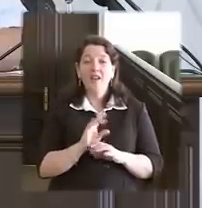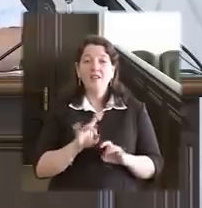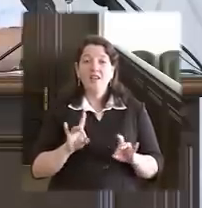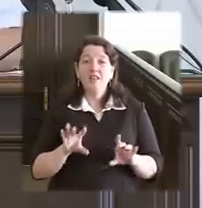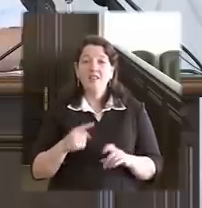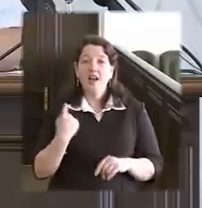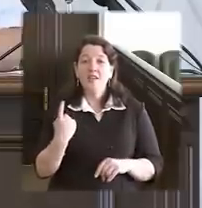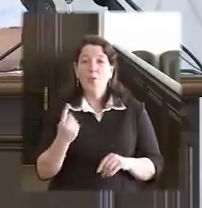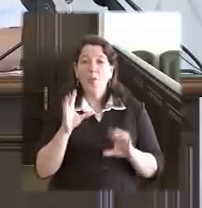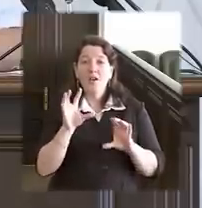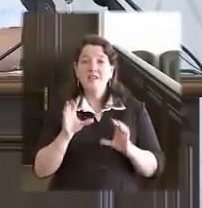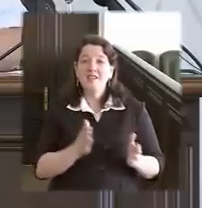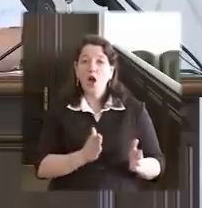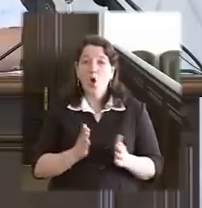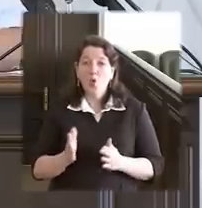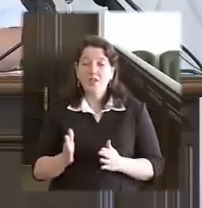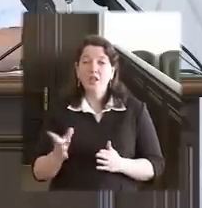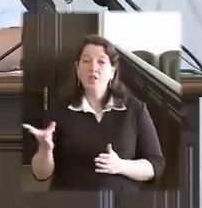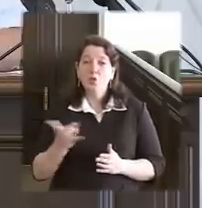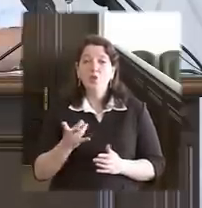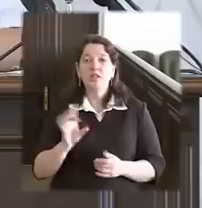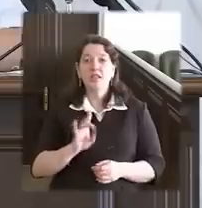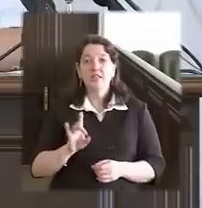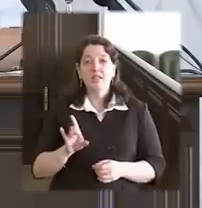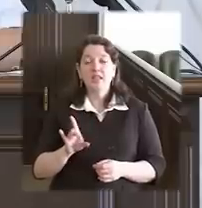да, может быть, стоит